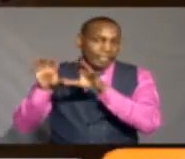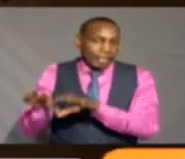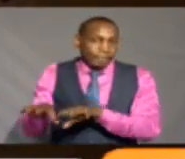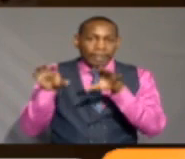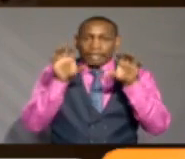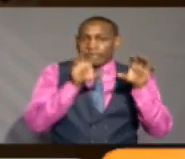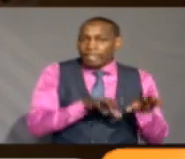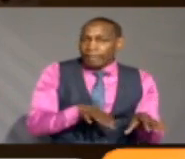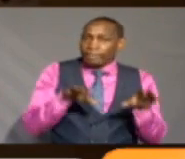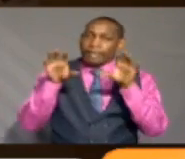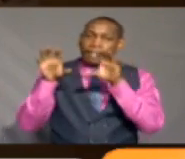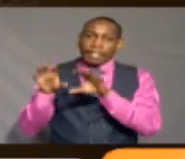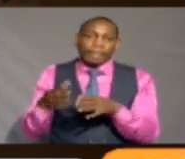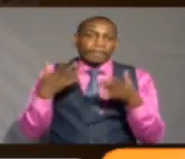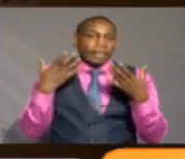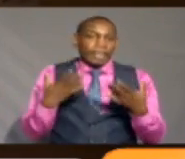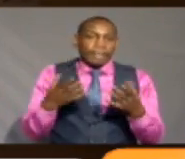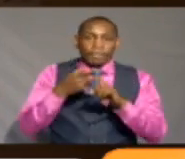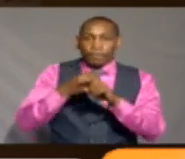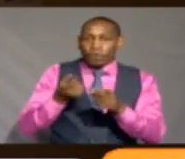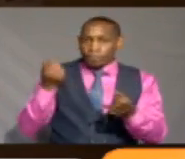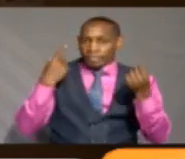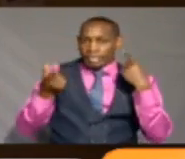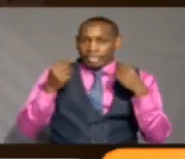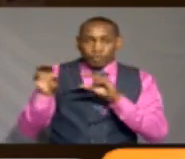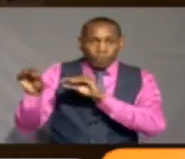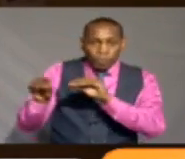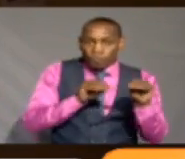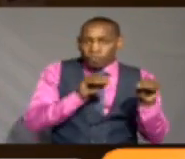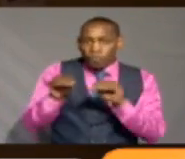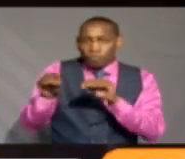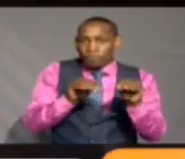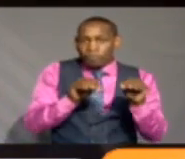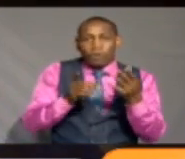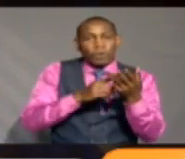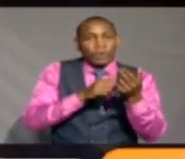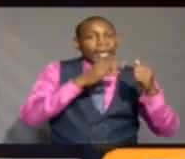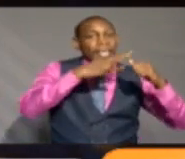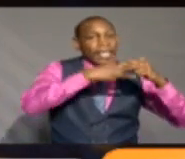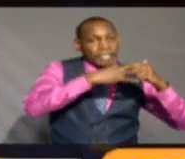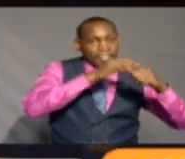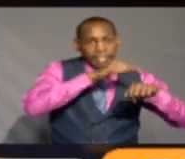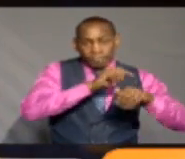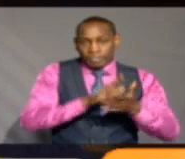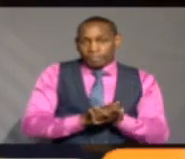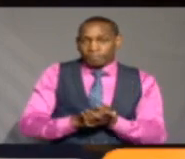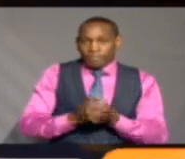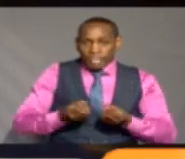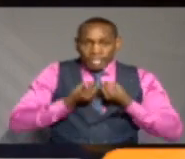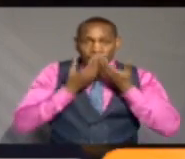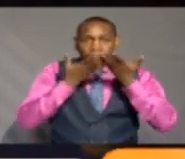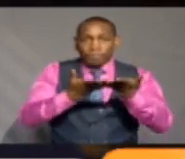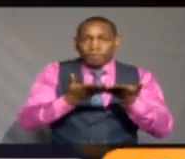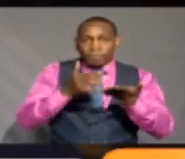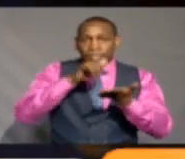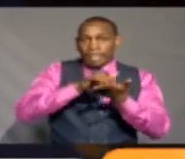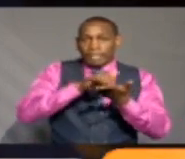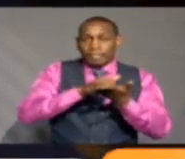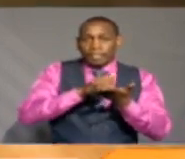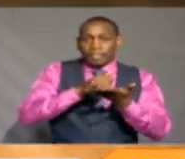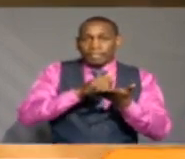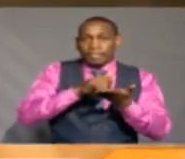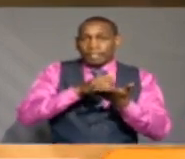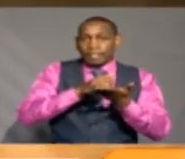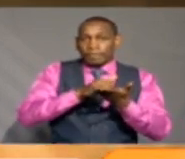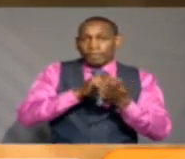Kericho, nikapigwa transfer mingi sana kama 8. Kiuria anatueleza alivyotilia sihaka uhamisho